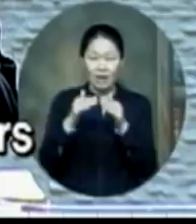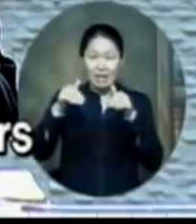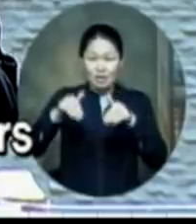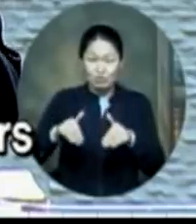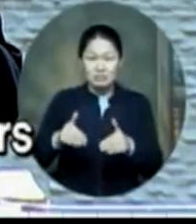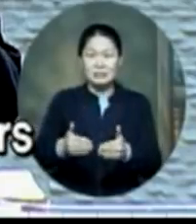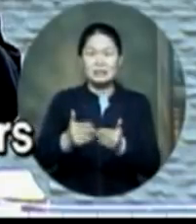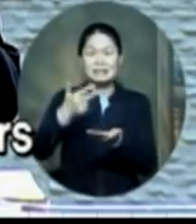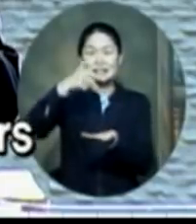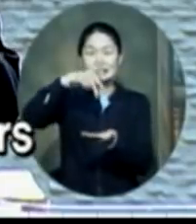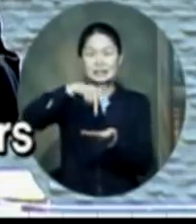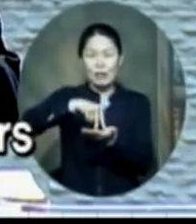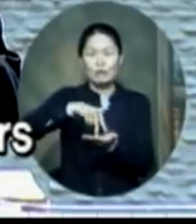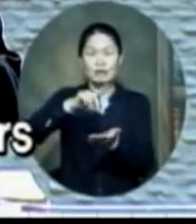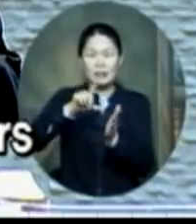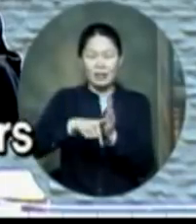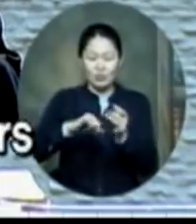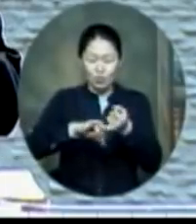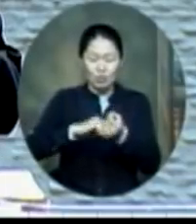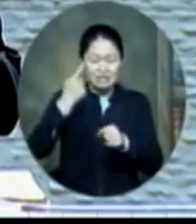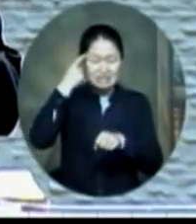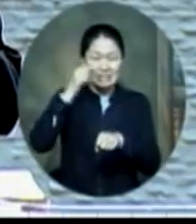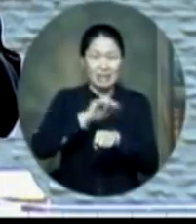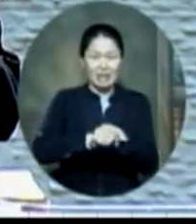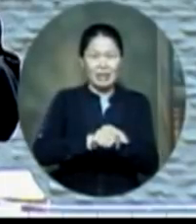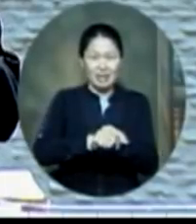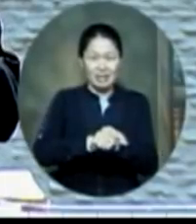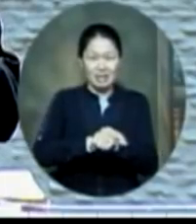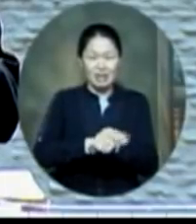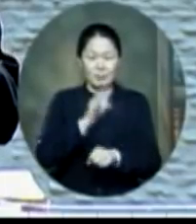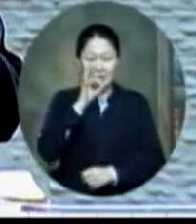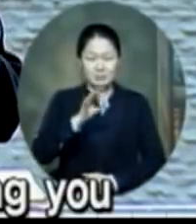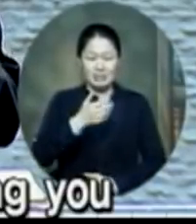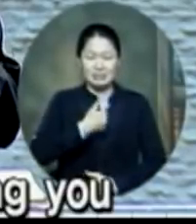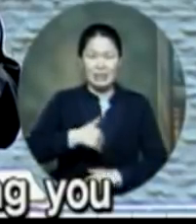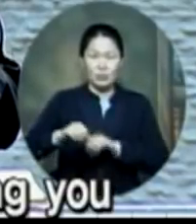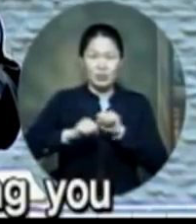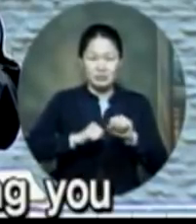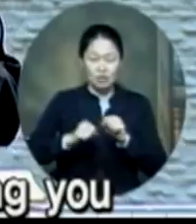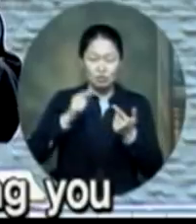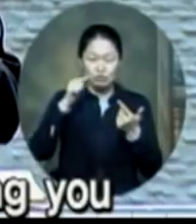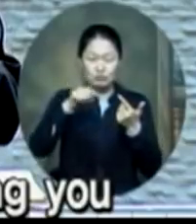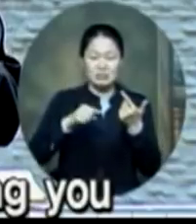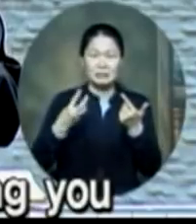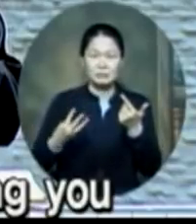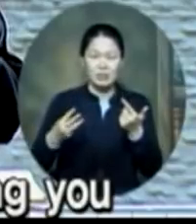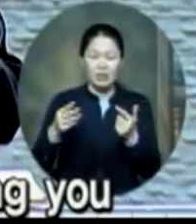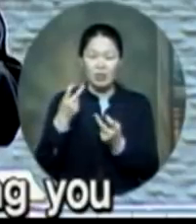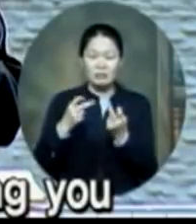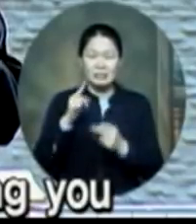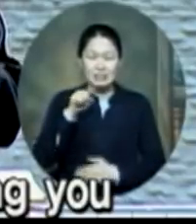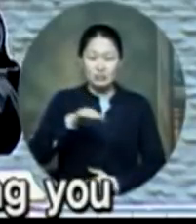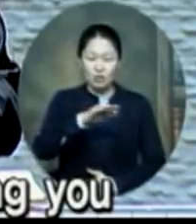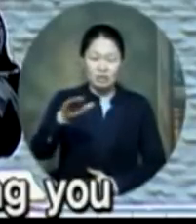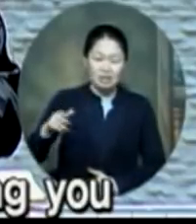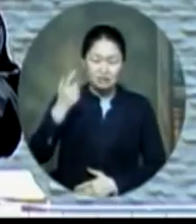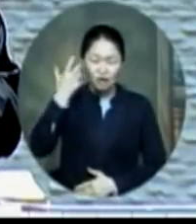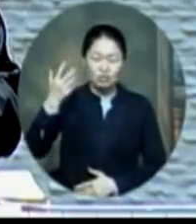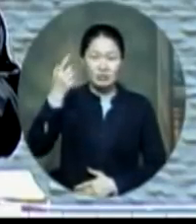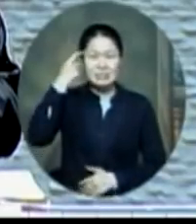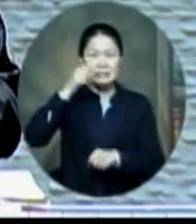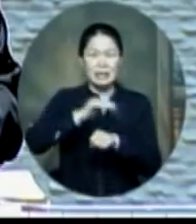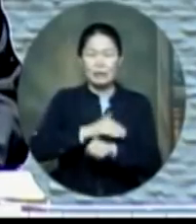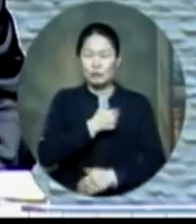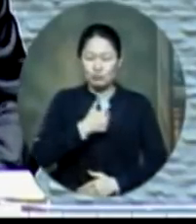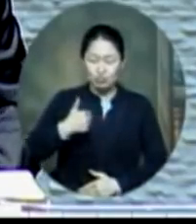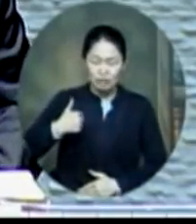때 꼭 지혜를 보신 겁니다. 사도행전 6장 3절에 형제들아 너희 가운데서 성령과 지혜가